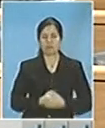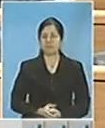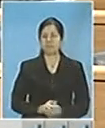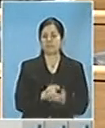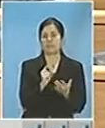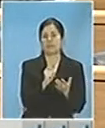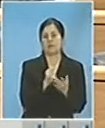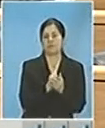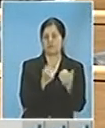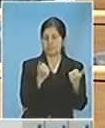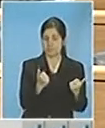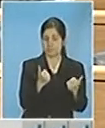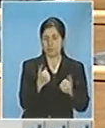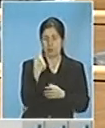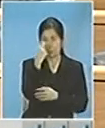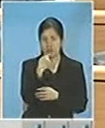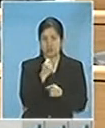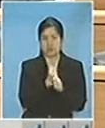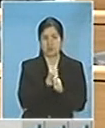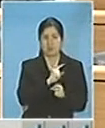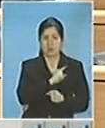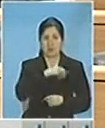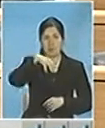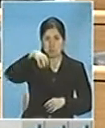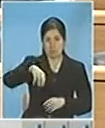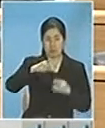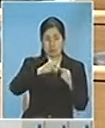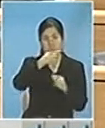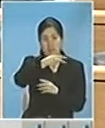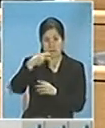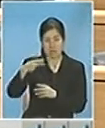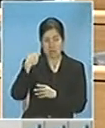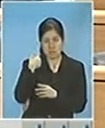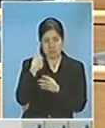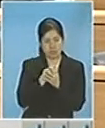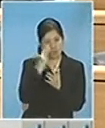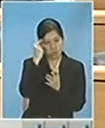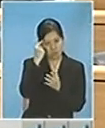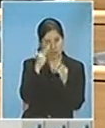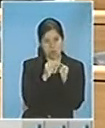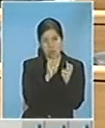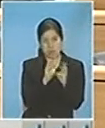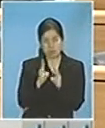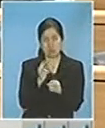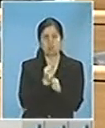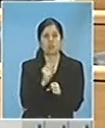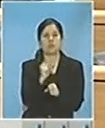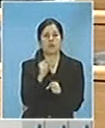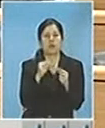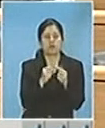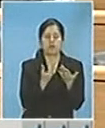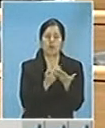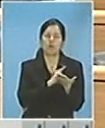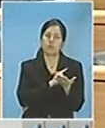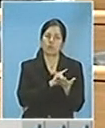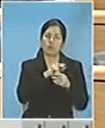เป็นหน้าที่ของราชบัณฑิตยสถานที่จะไม่ให้ความเกิดความเหลื่อมล้ำในเรื่องของภา